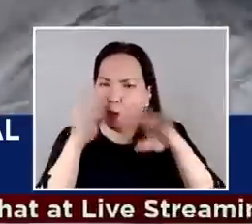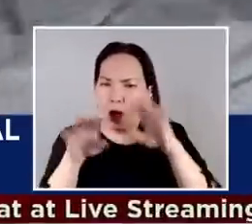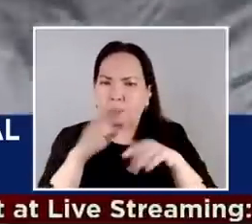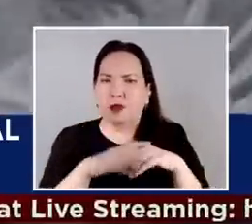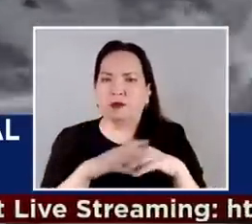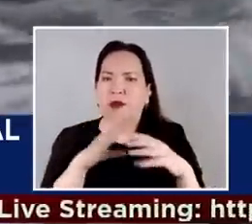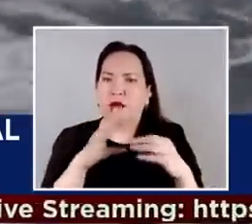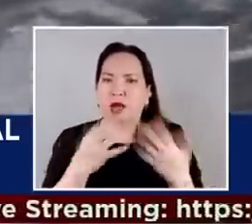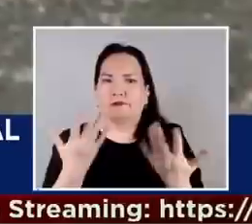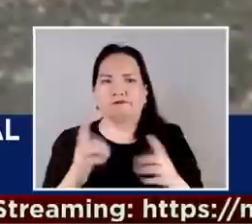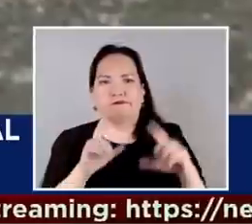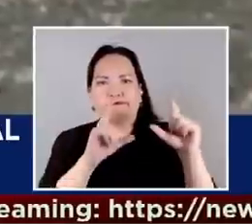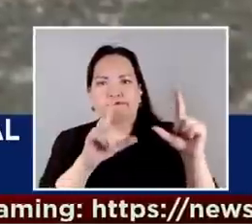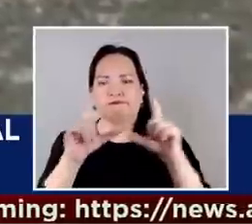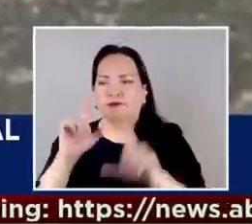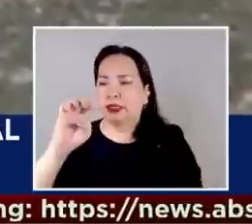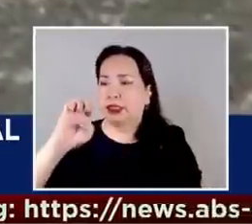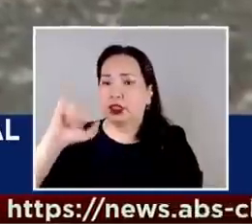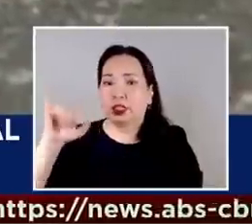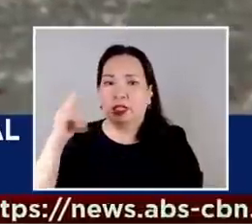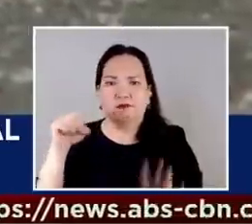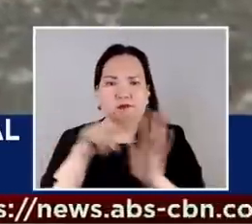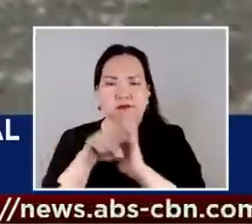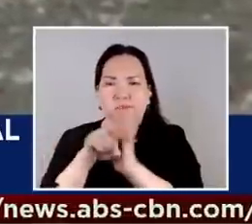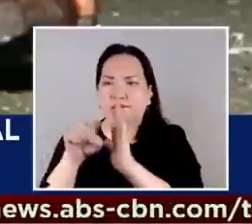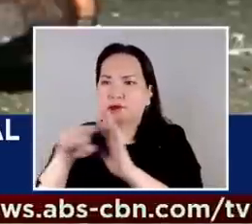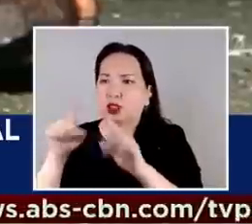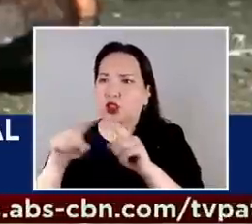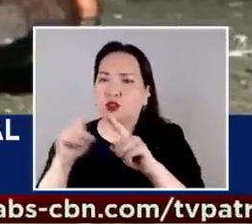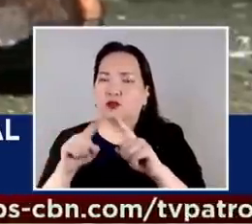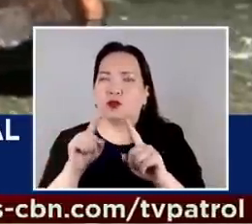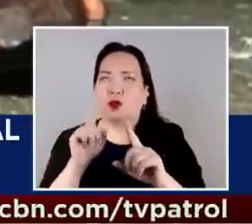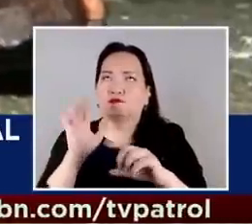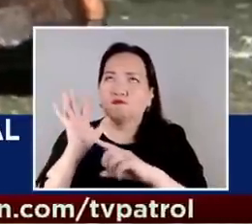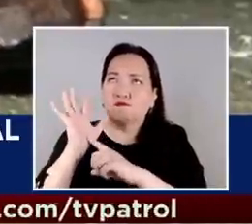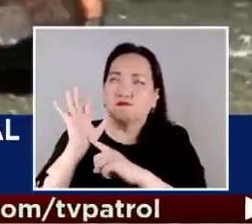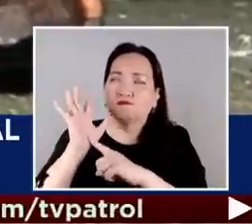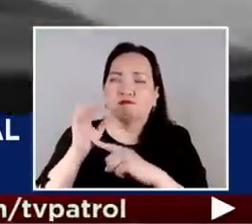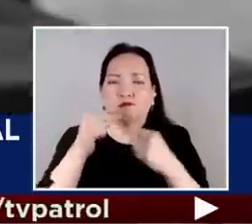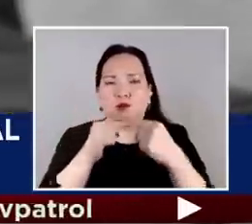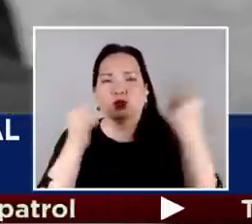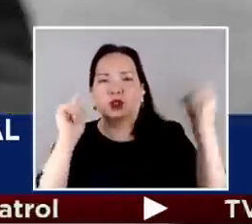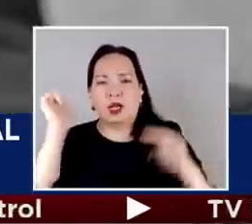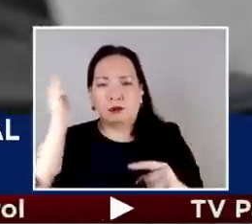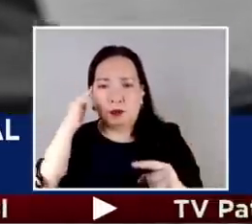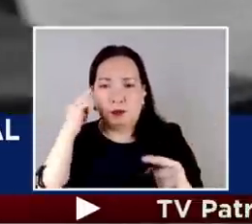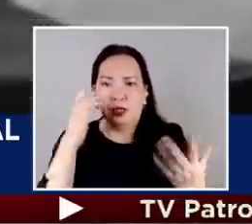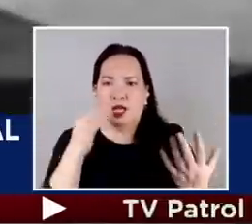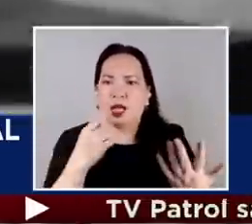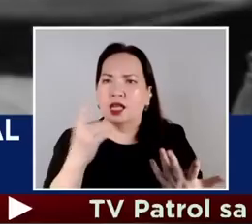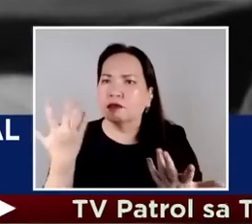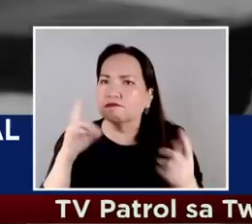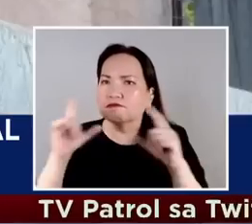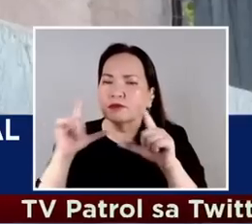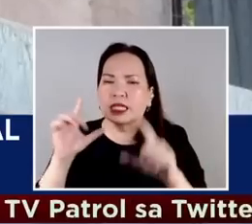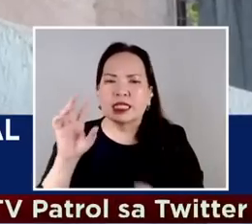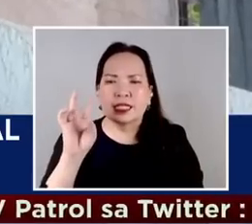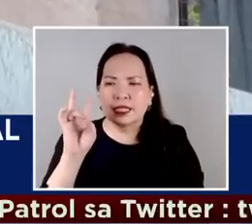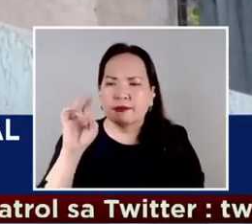ng mga kaso ng extrajudicial killings ng mga aktivista at pag-imbestiga sa higit 17,000 mga pulis na sangkot sa